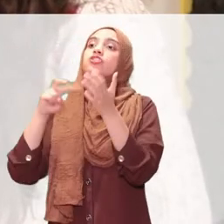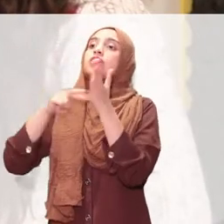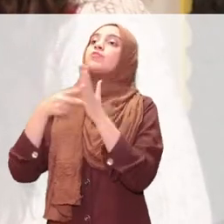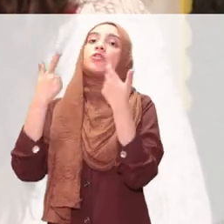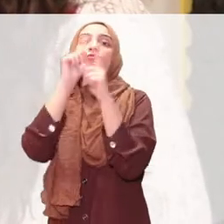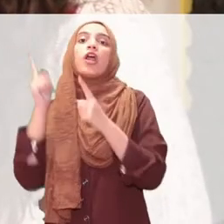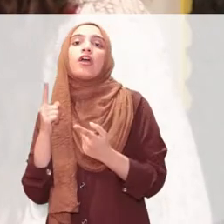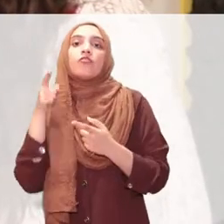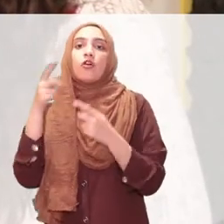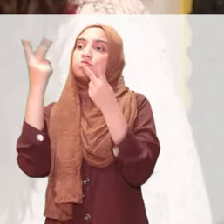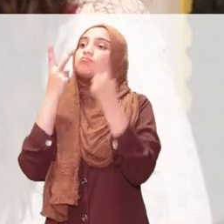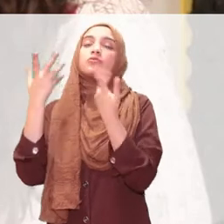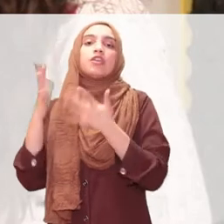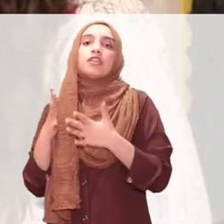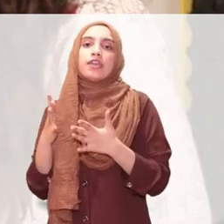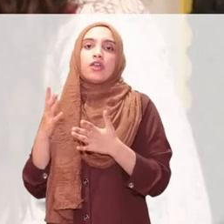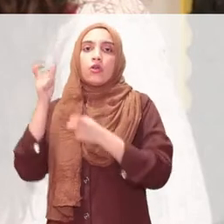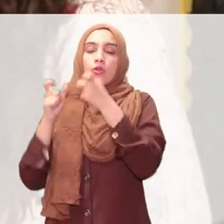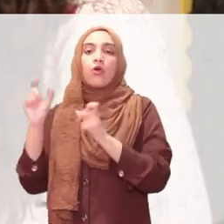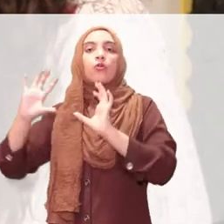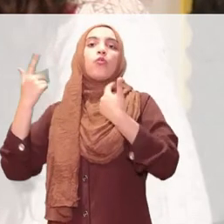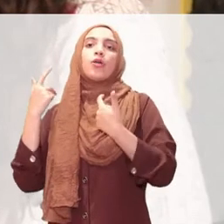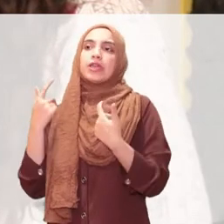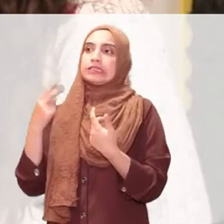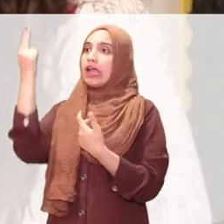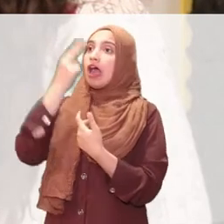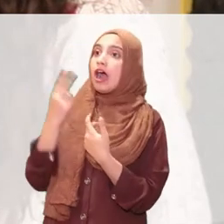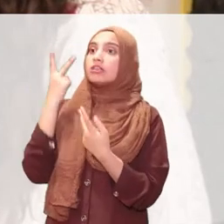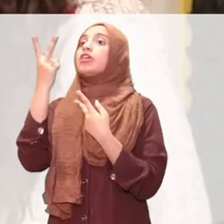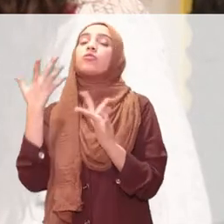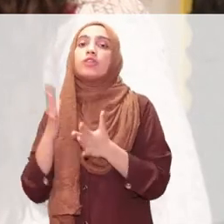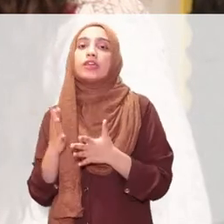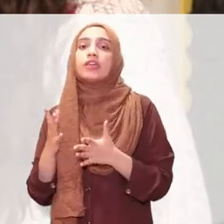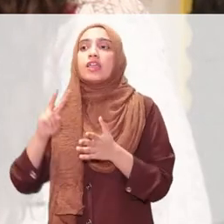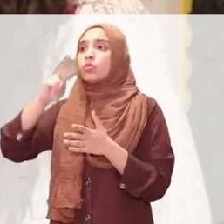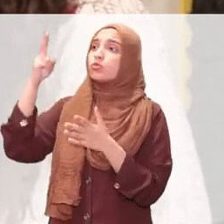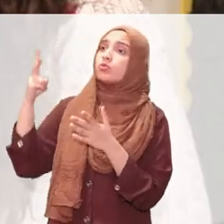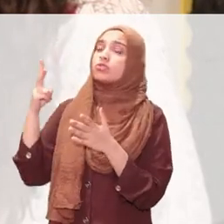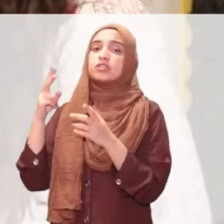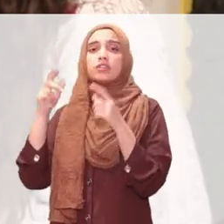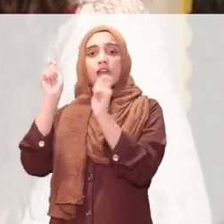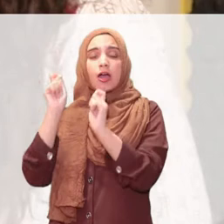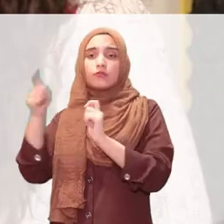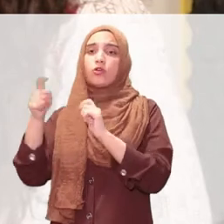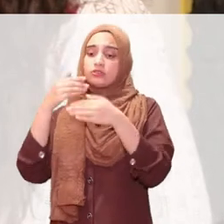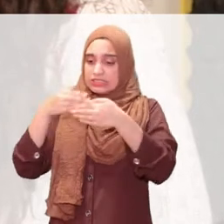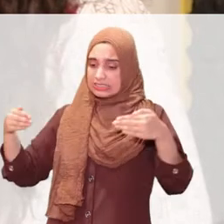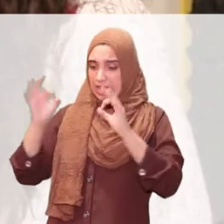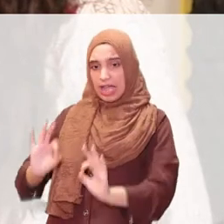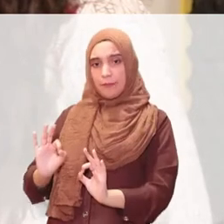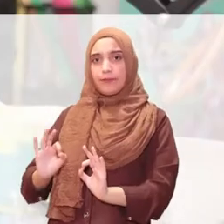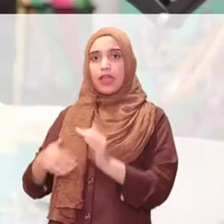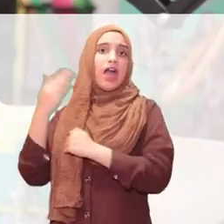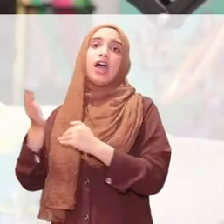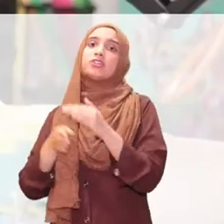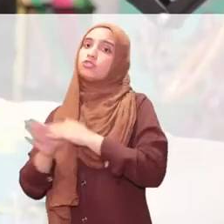और वहां पर क्लिक करिए UC के वहां पर पीपल डोंट हैव दिस बैरियर एंड डेयर ओपन 250 पिंटरेस्ट